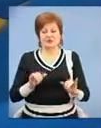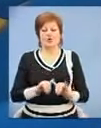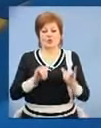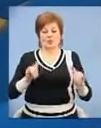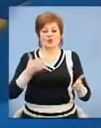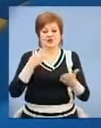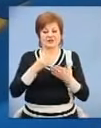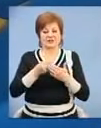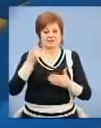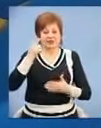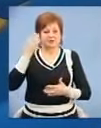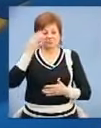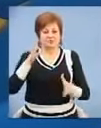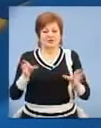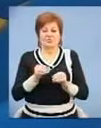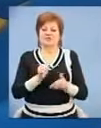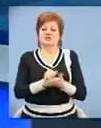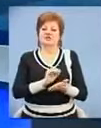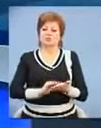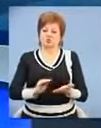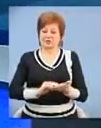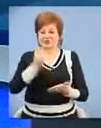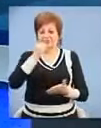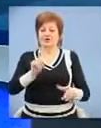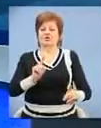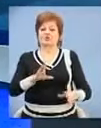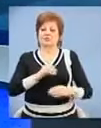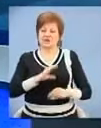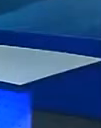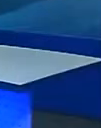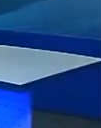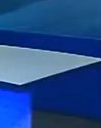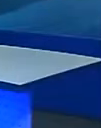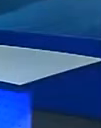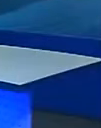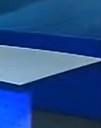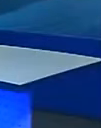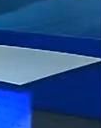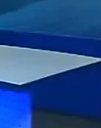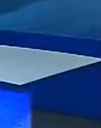Розширюйте власні горизонти разом із нашими журналістами. Дякую, що були з нами. До зустрічі.